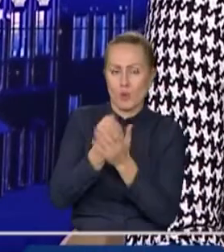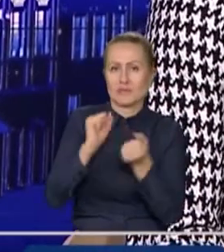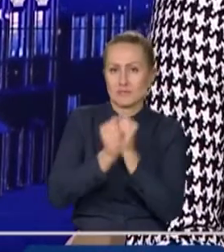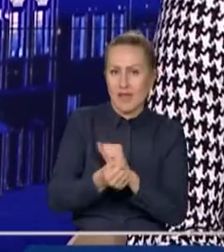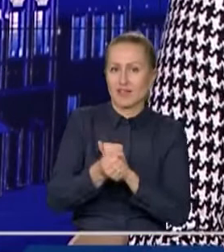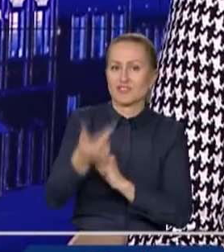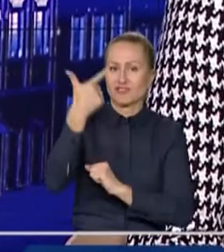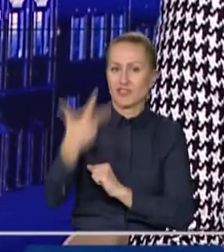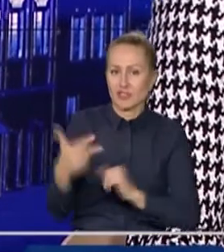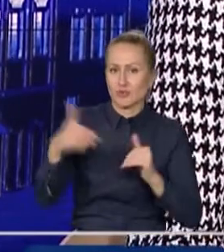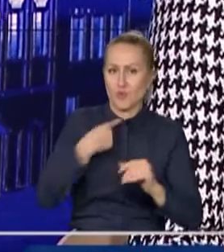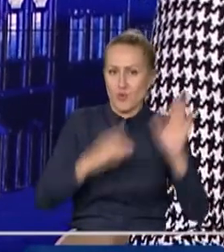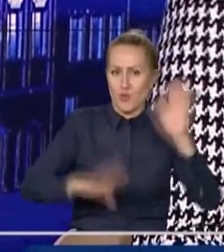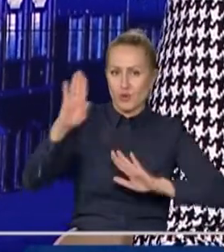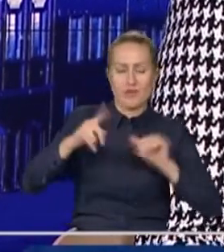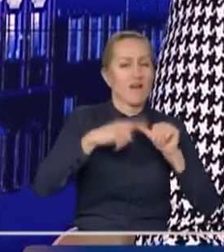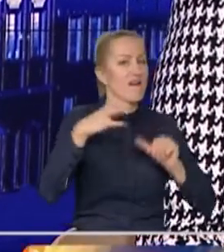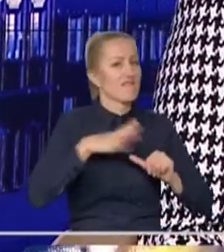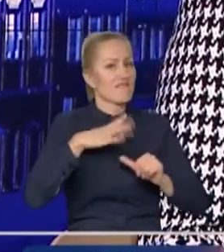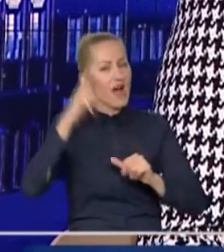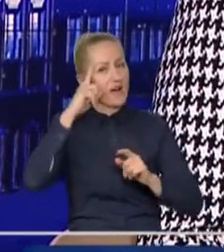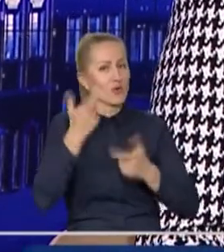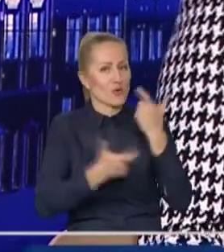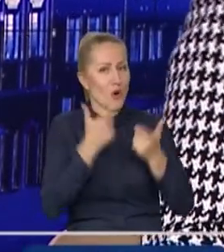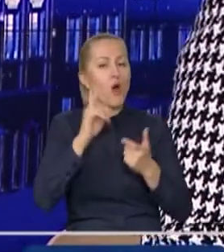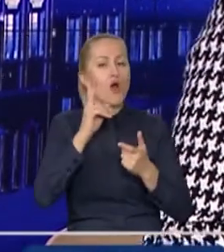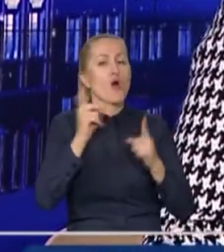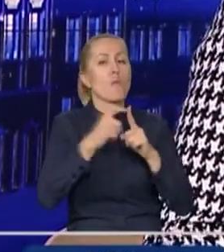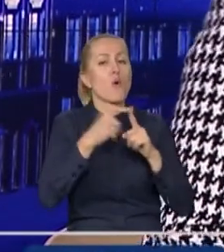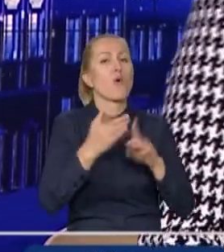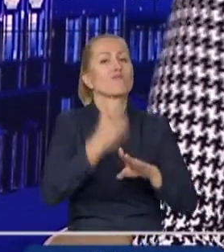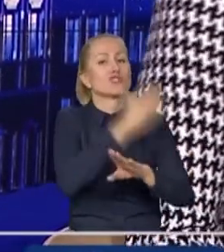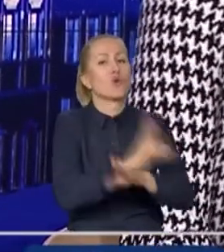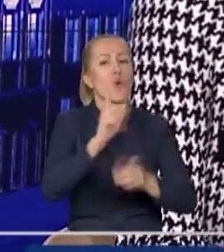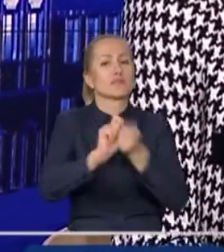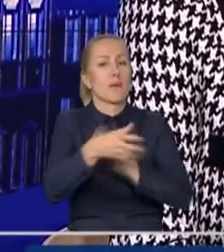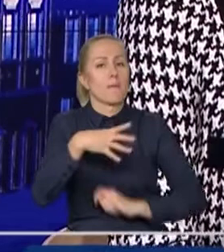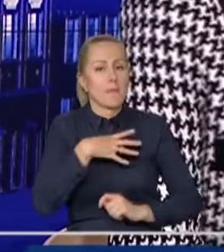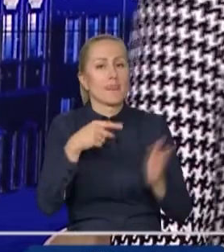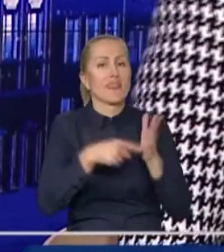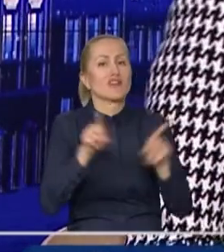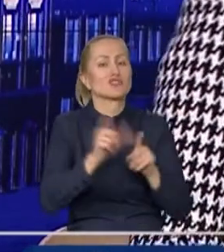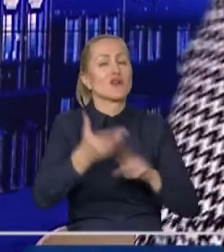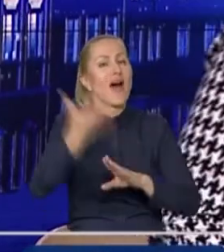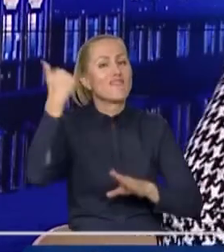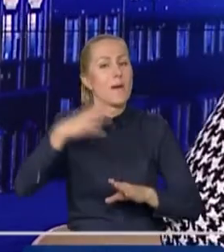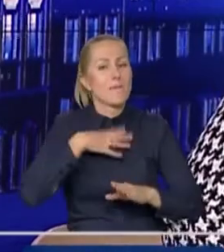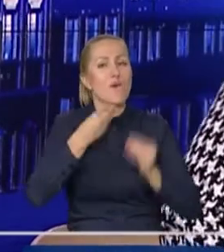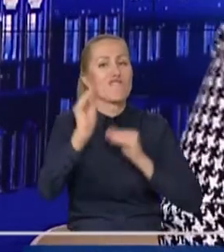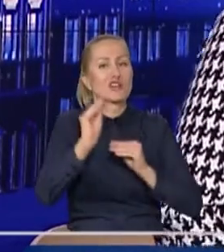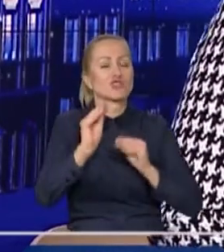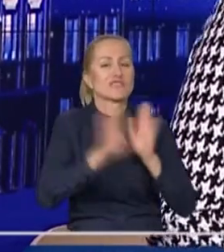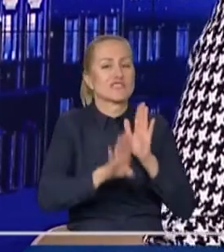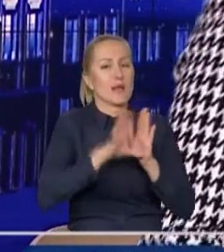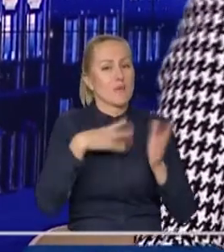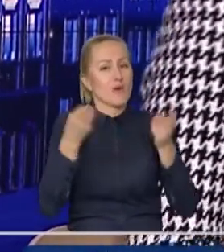żeby takie coś przegłosować. Ale to warto przy tej okazji przypomnieć, kto ten punkt w Konstytucji zmieniał wcześniej. I proszę, kto tą właśnie większość zwyczajną wprowadził.